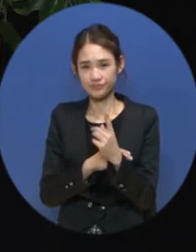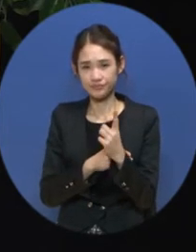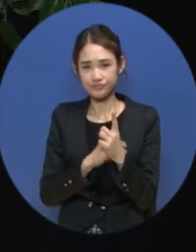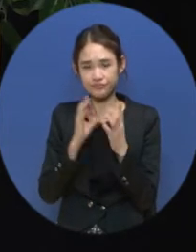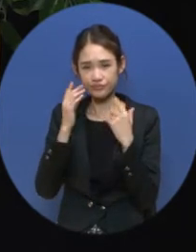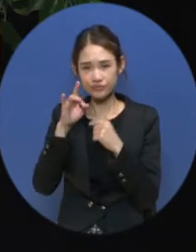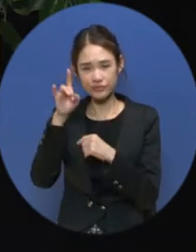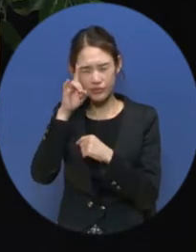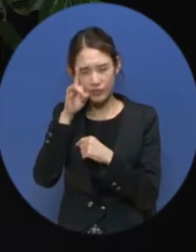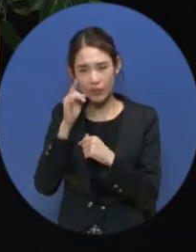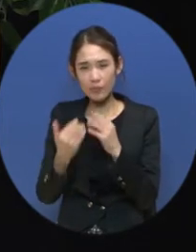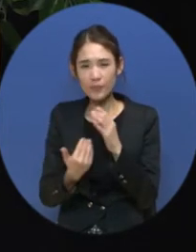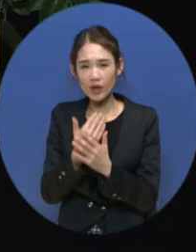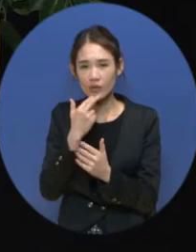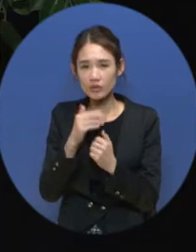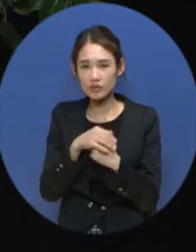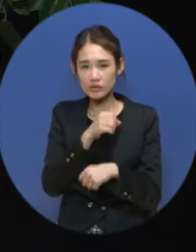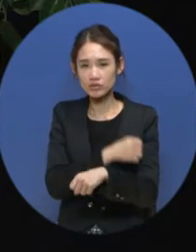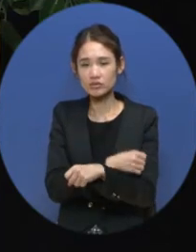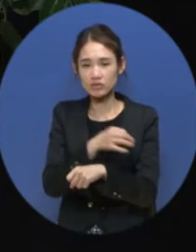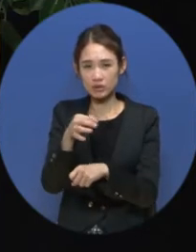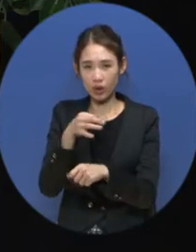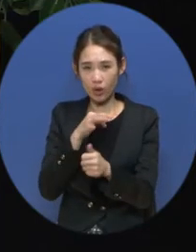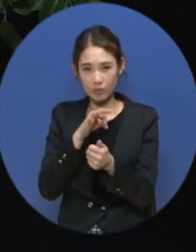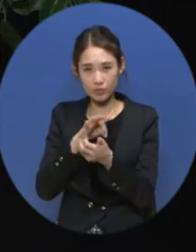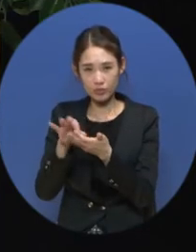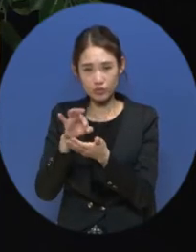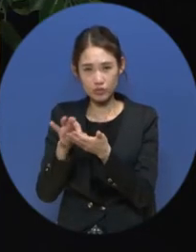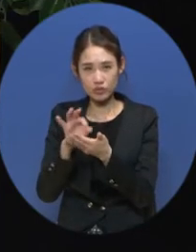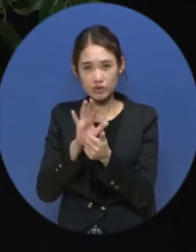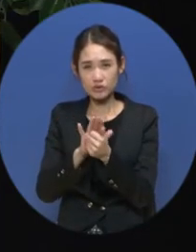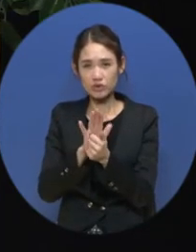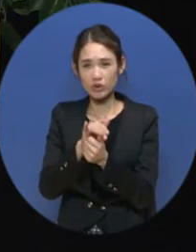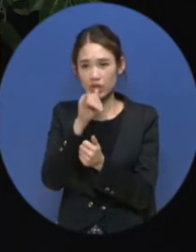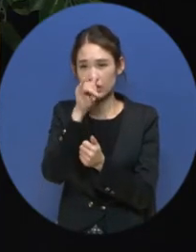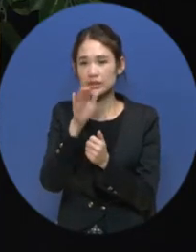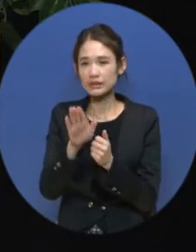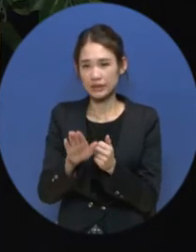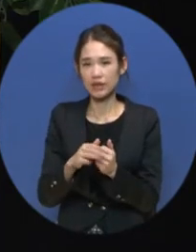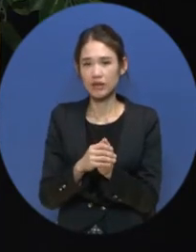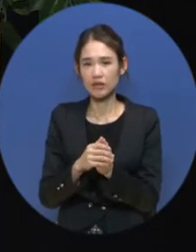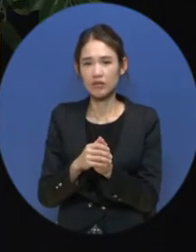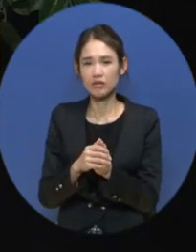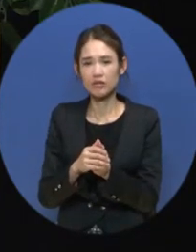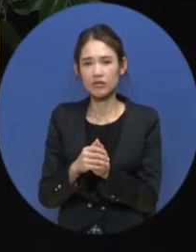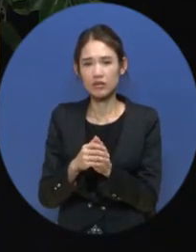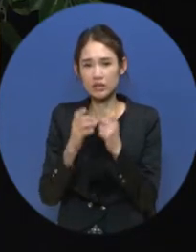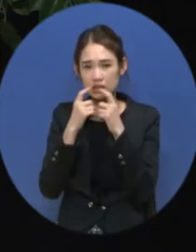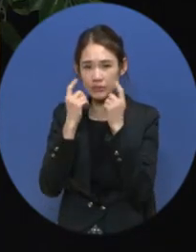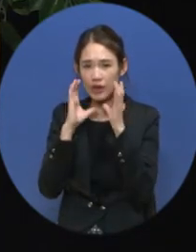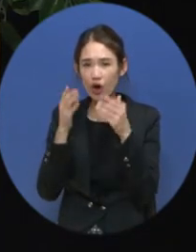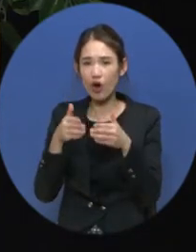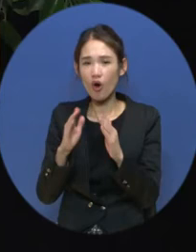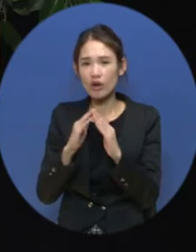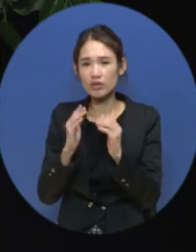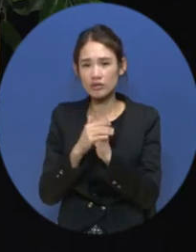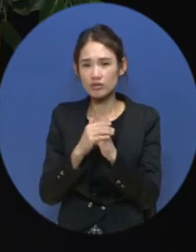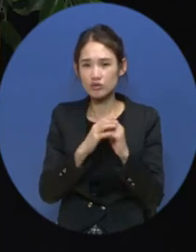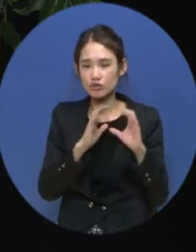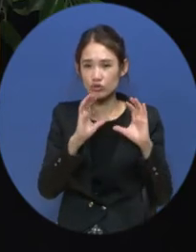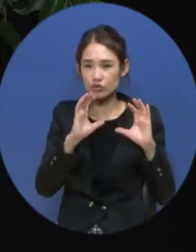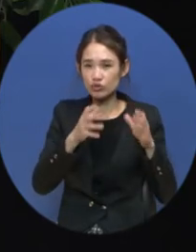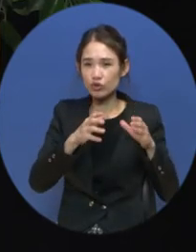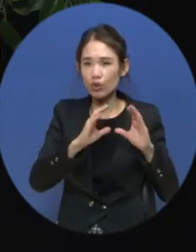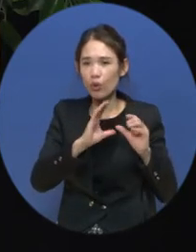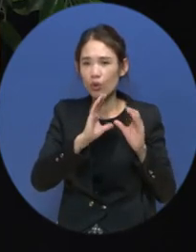100% 채우지 않아도 인건비는 줄 수 있게끔 지원이 되는데 이렇게 이제 민간 사립 어린이집은